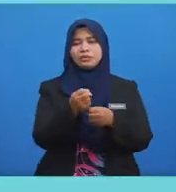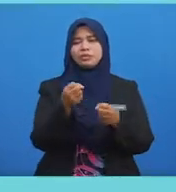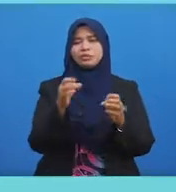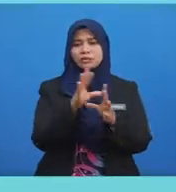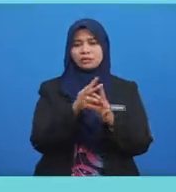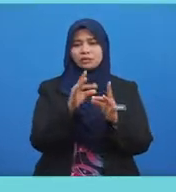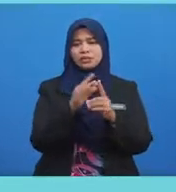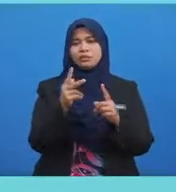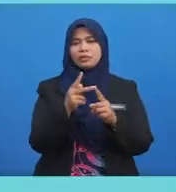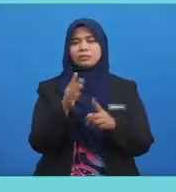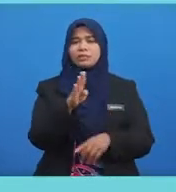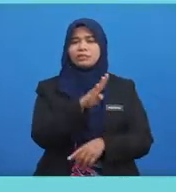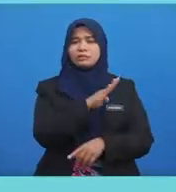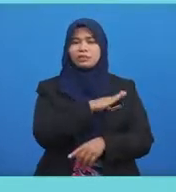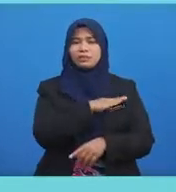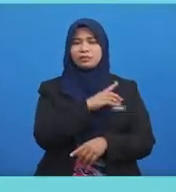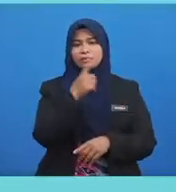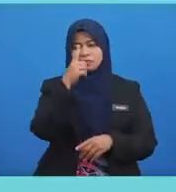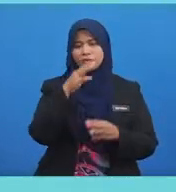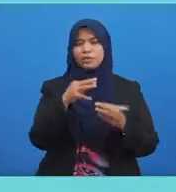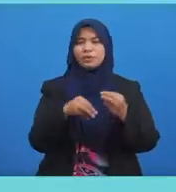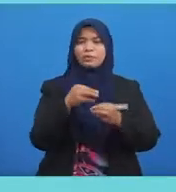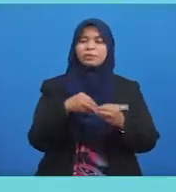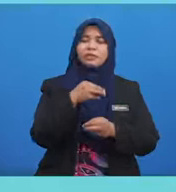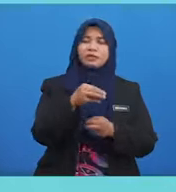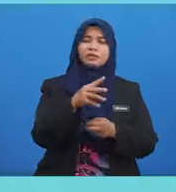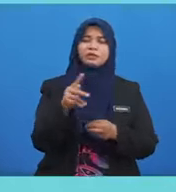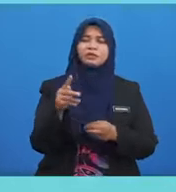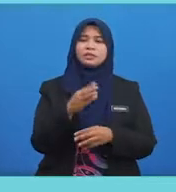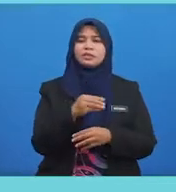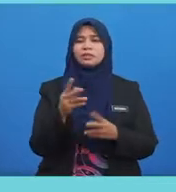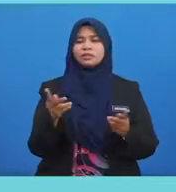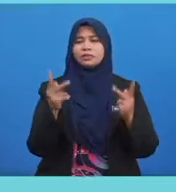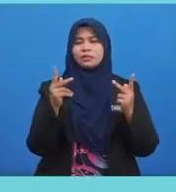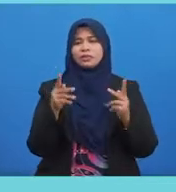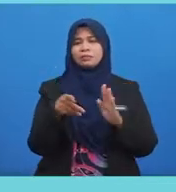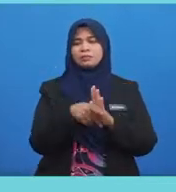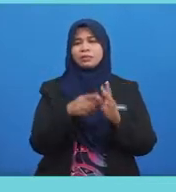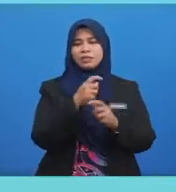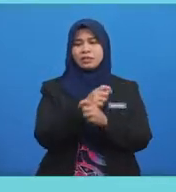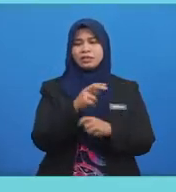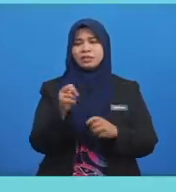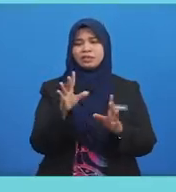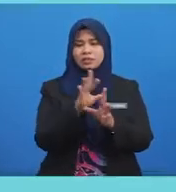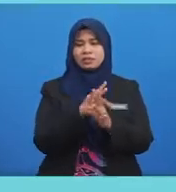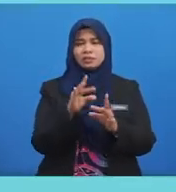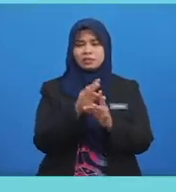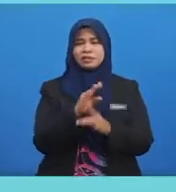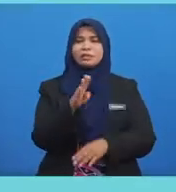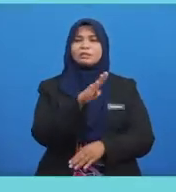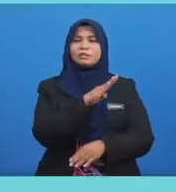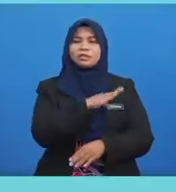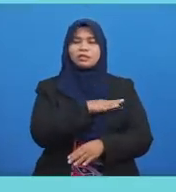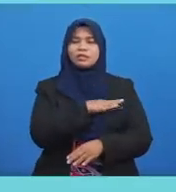British untuk berupaya memajukan dan mengukuhkan pertahanan Sarawak. British